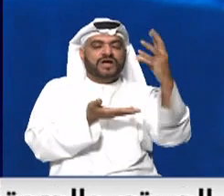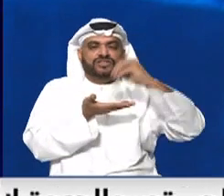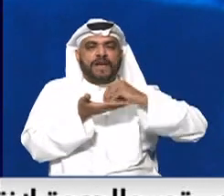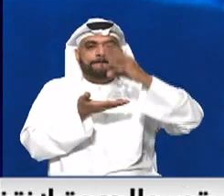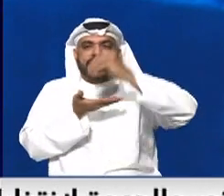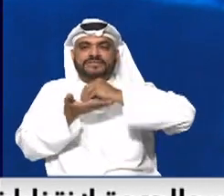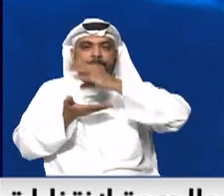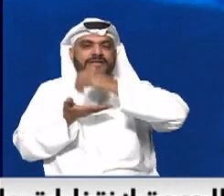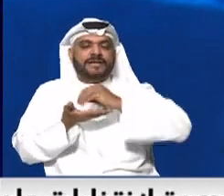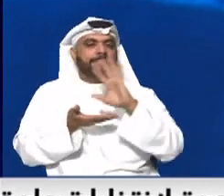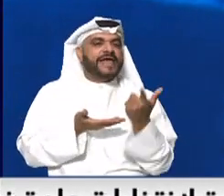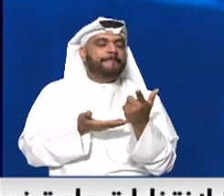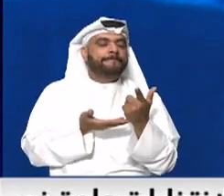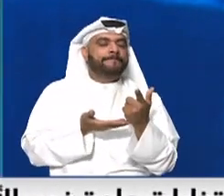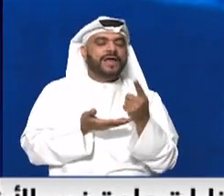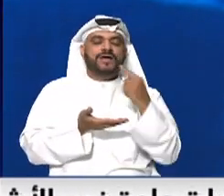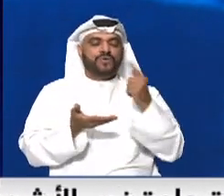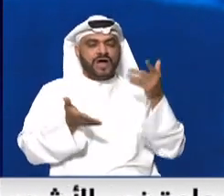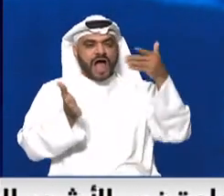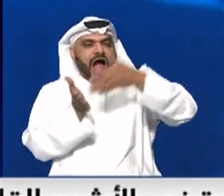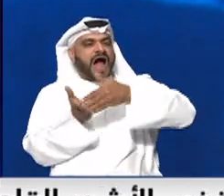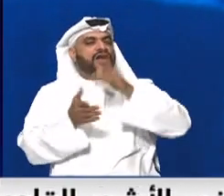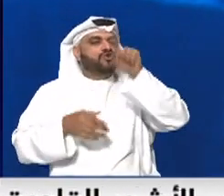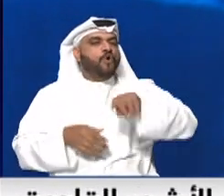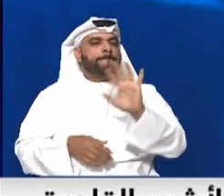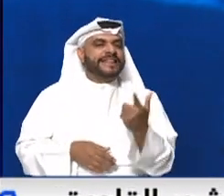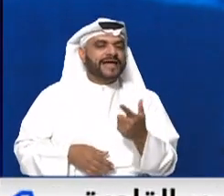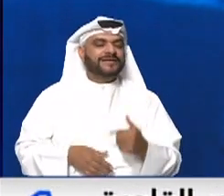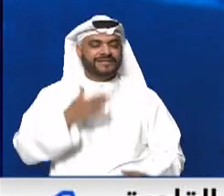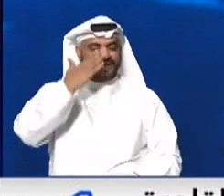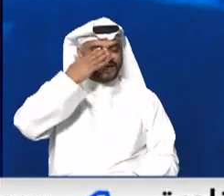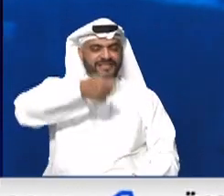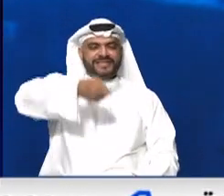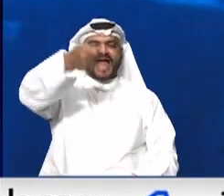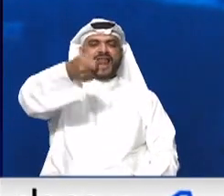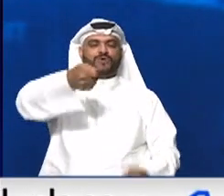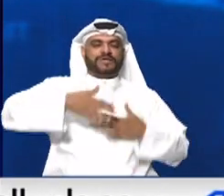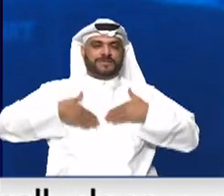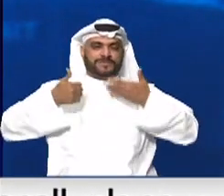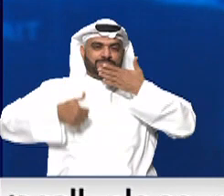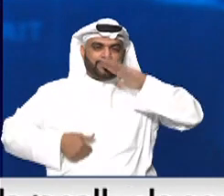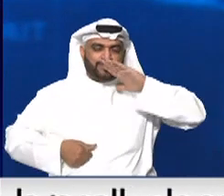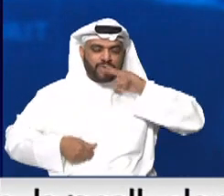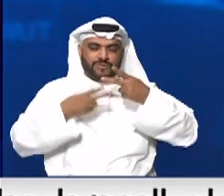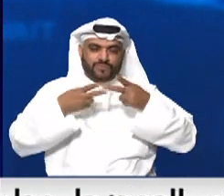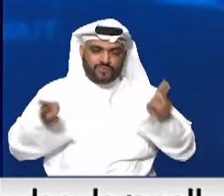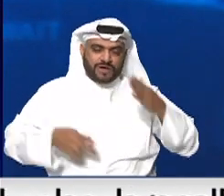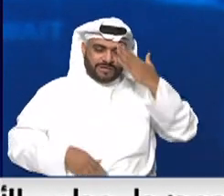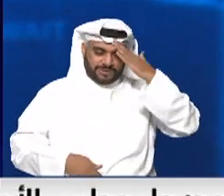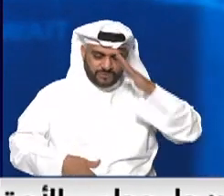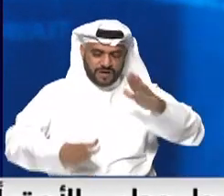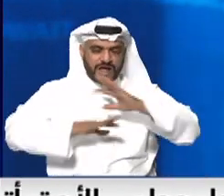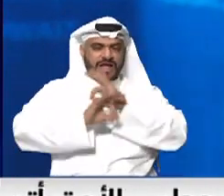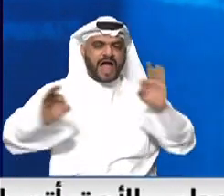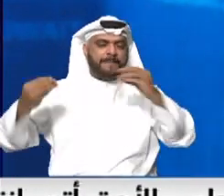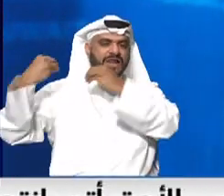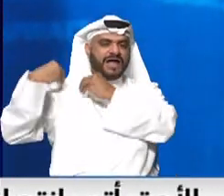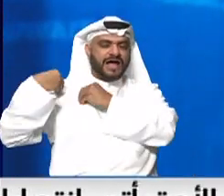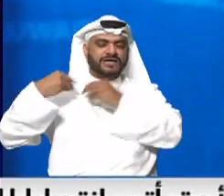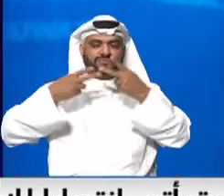سوف تستمر هذه الحملة؟ تفضل. حياك الله أستاذ، وتقبل طاعتكم وطاعة المشاهدين الكرام.